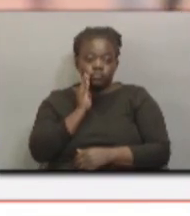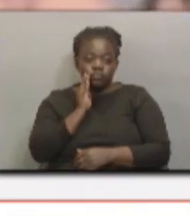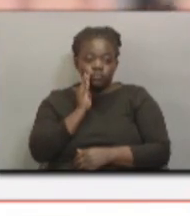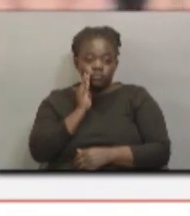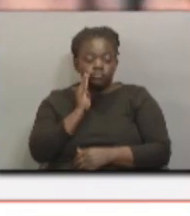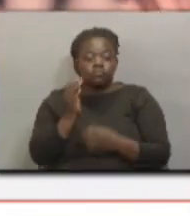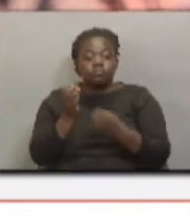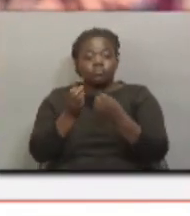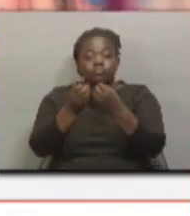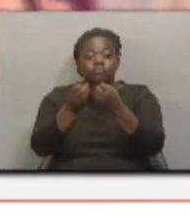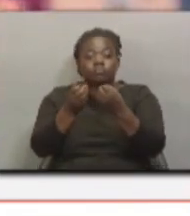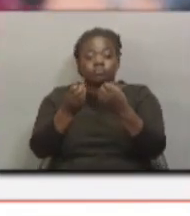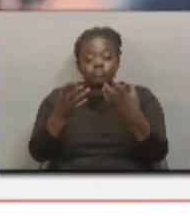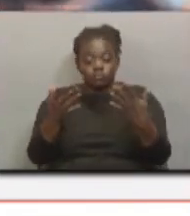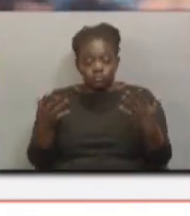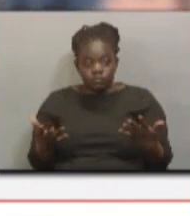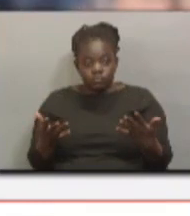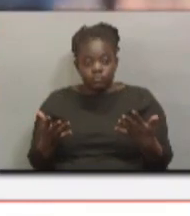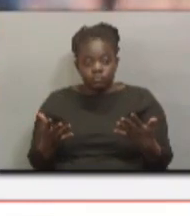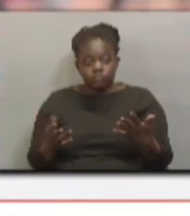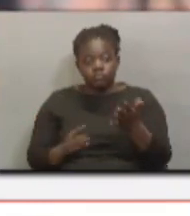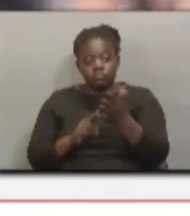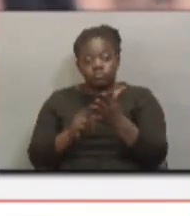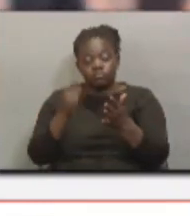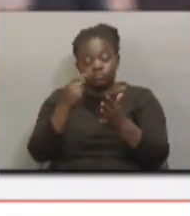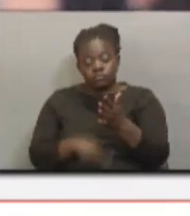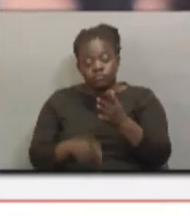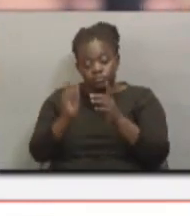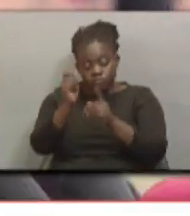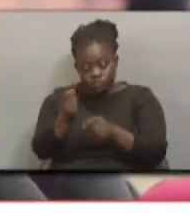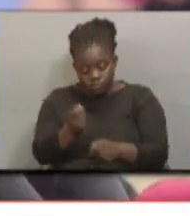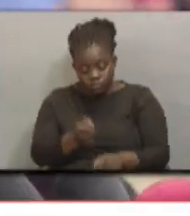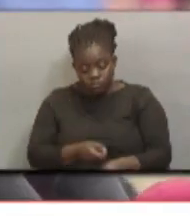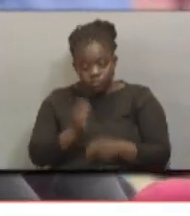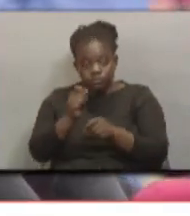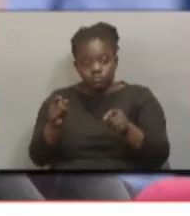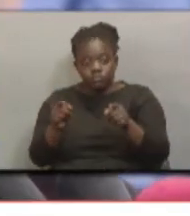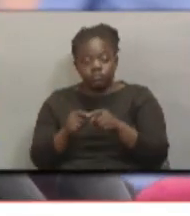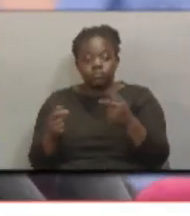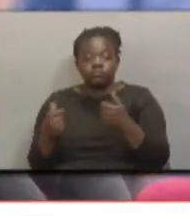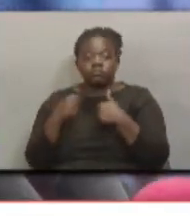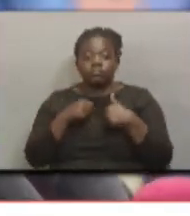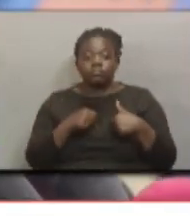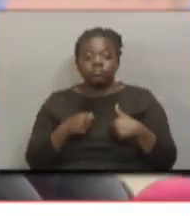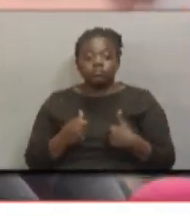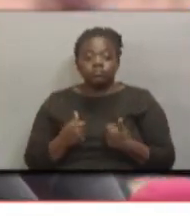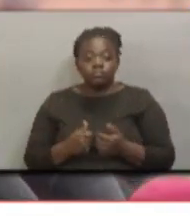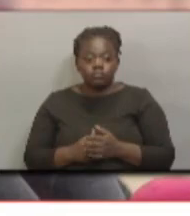nyingi kuzo tugenda kuziteka mu byabulimi na byabusuzi byabulambuzi.